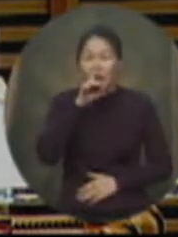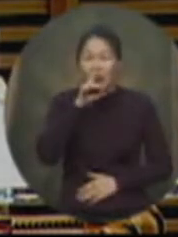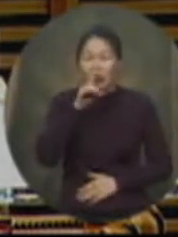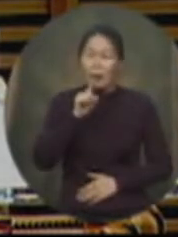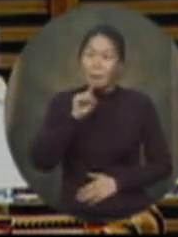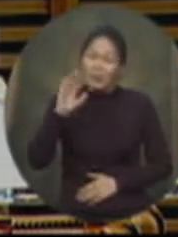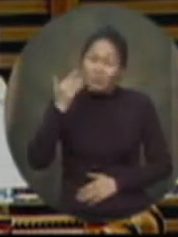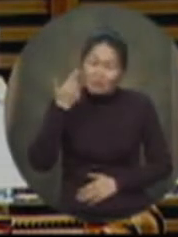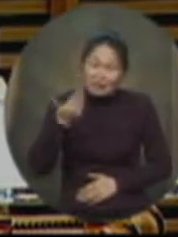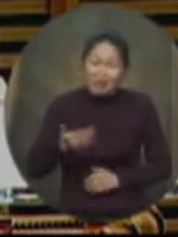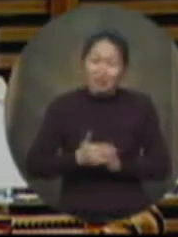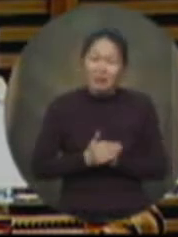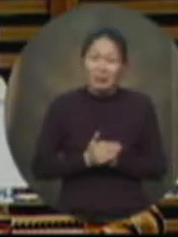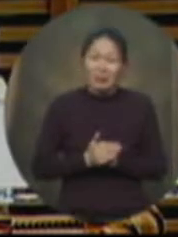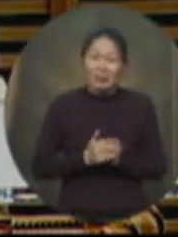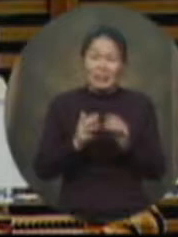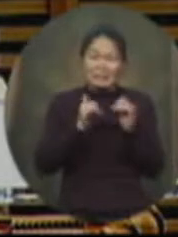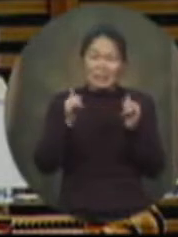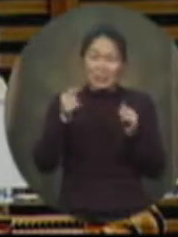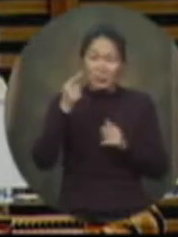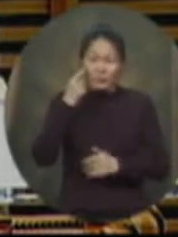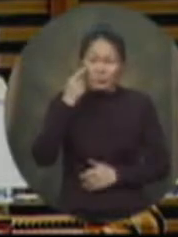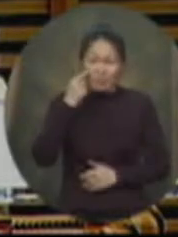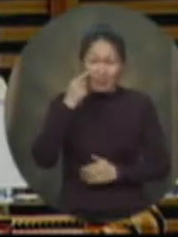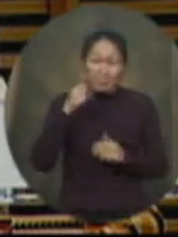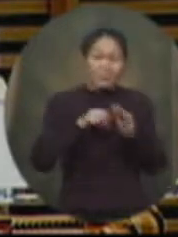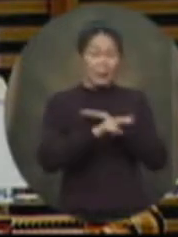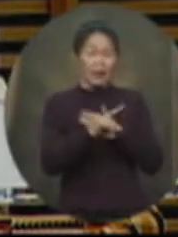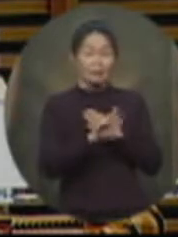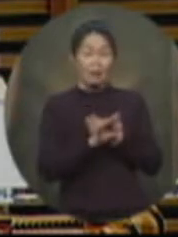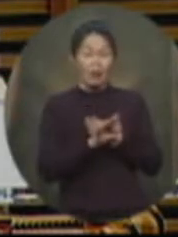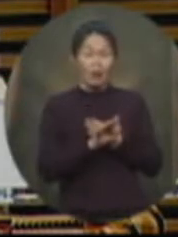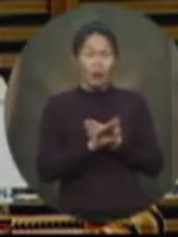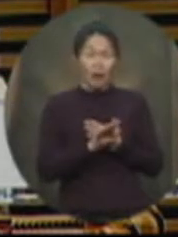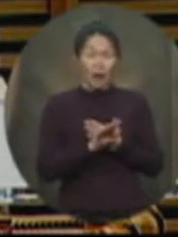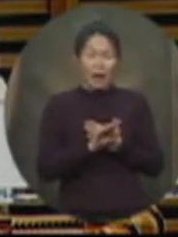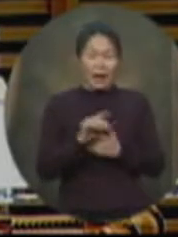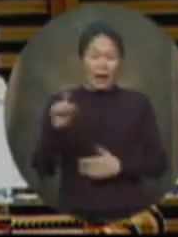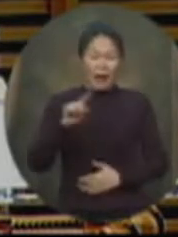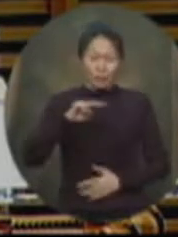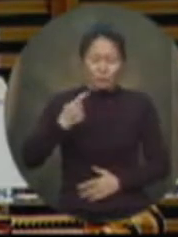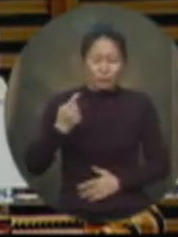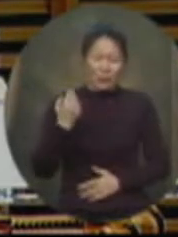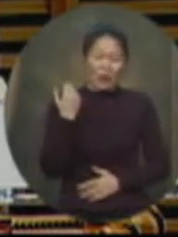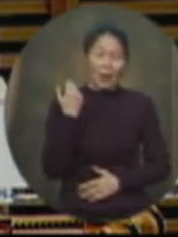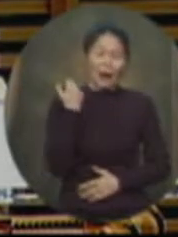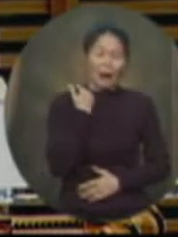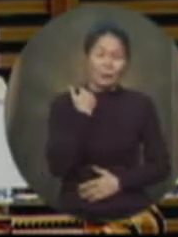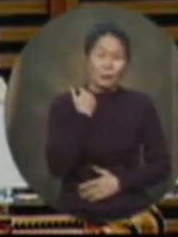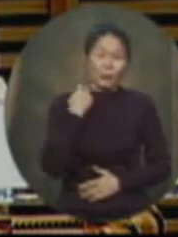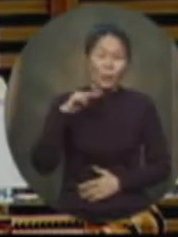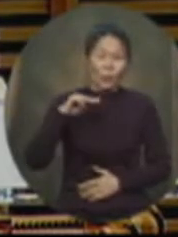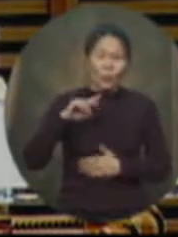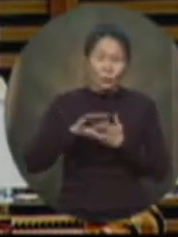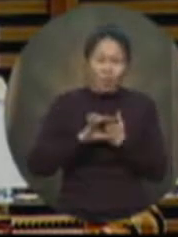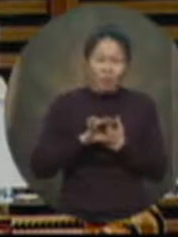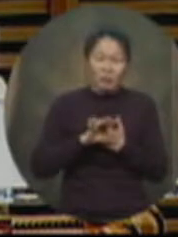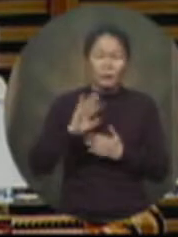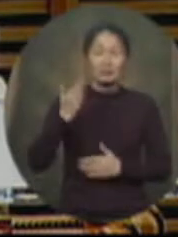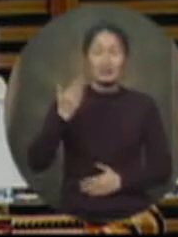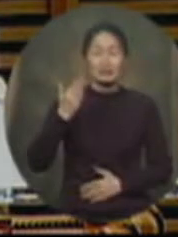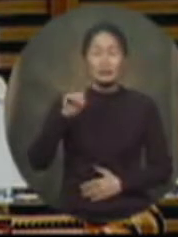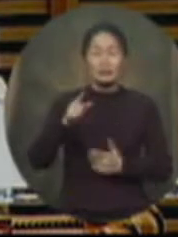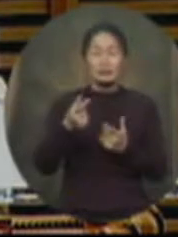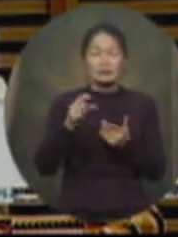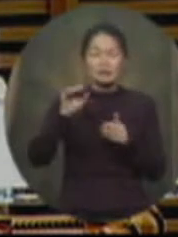되나요 사람의 눈만 피하면 그러면 아무도 안 보는 정도의 그런 수준의 믿음 밖에 아니면